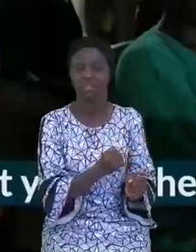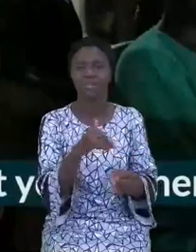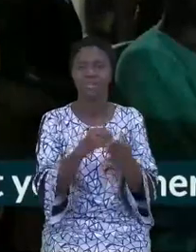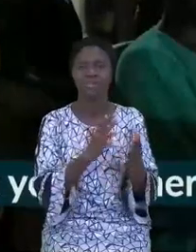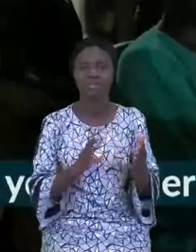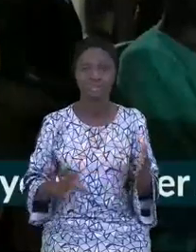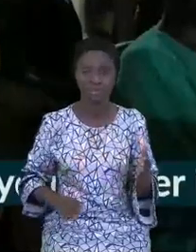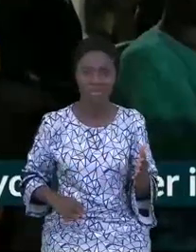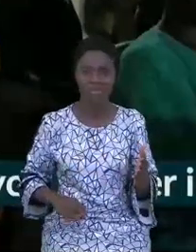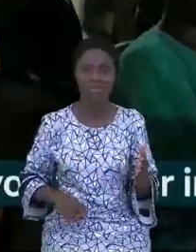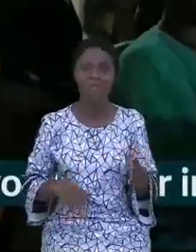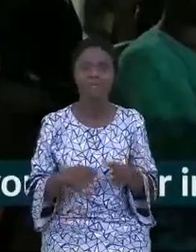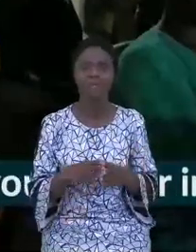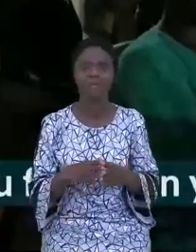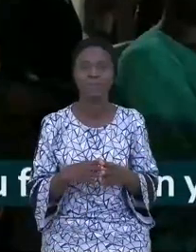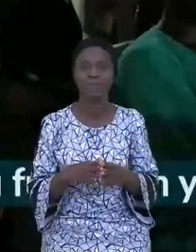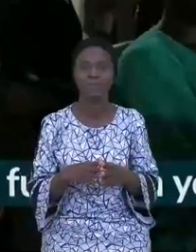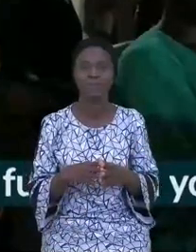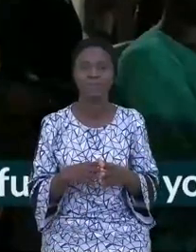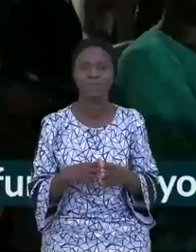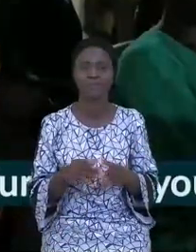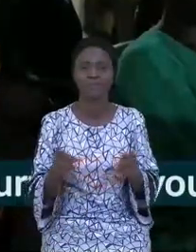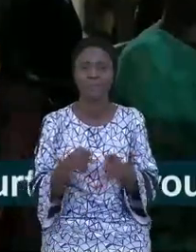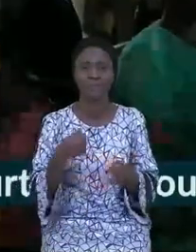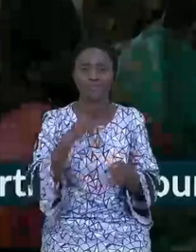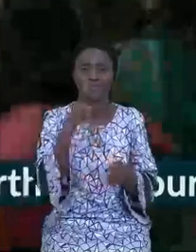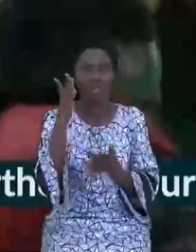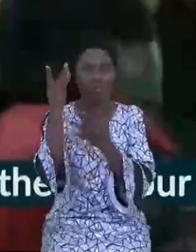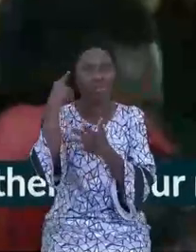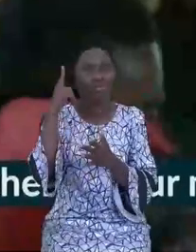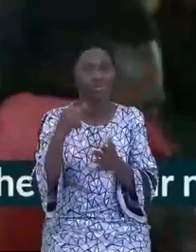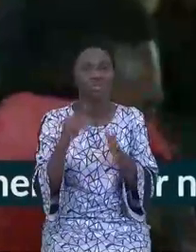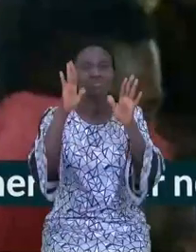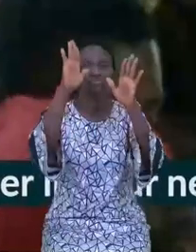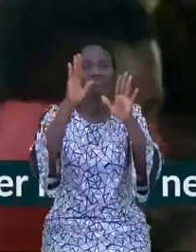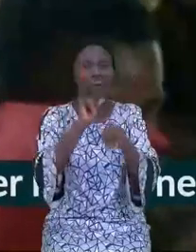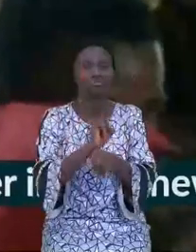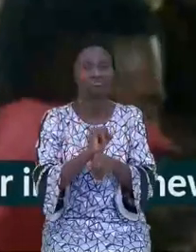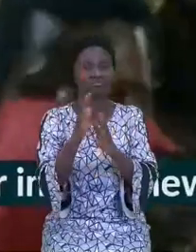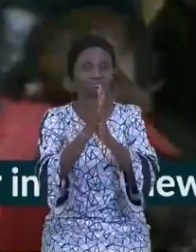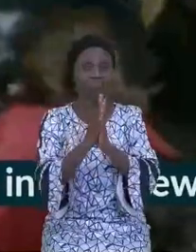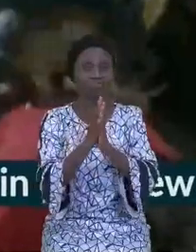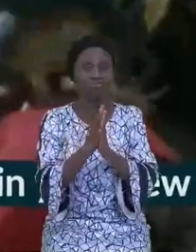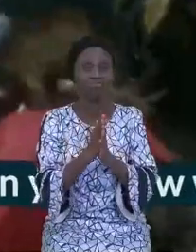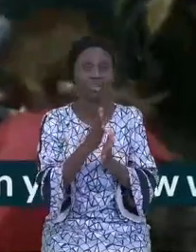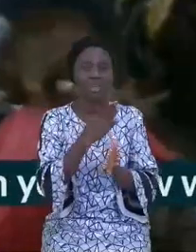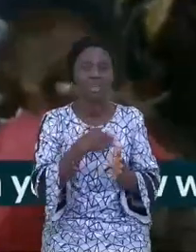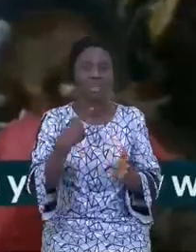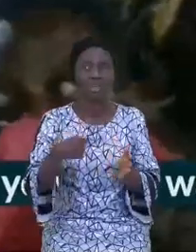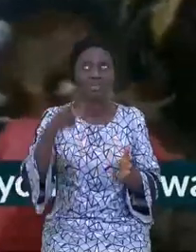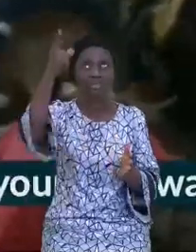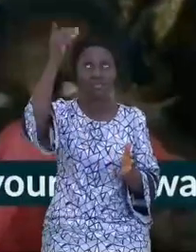prenez donc les détails comme nous attendons la prière de miracle et le Dieu de toute